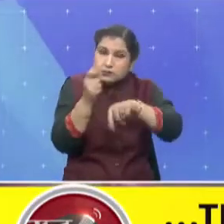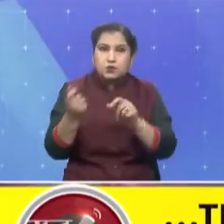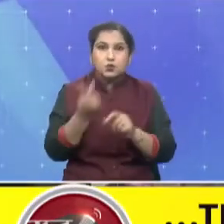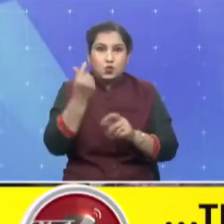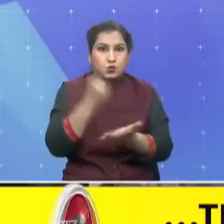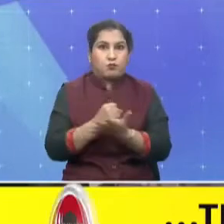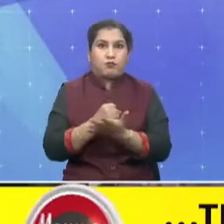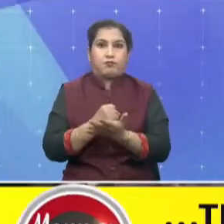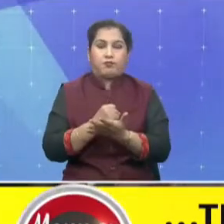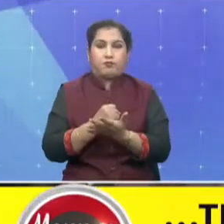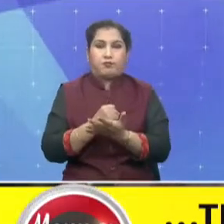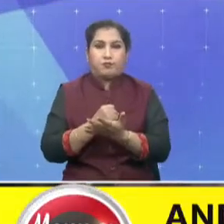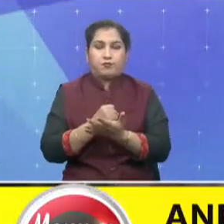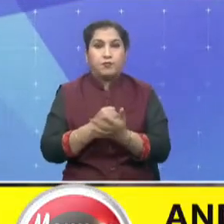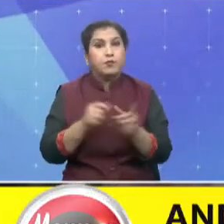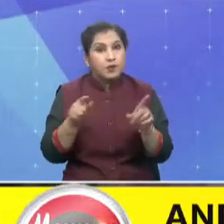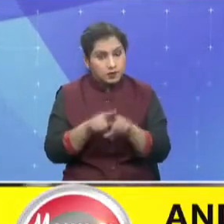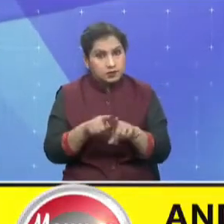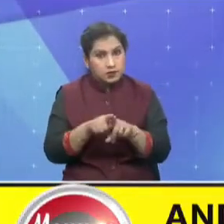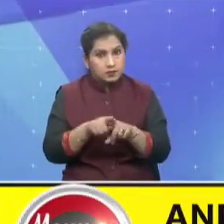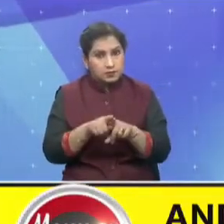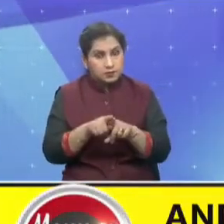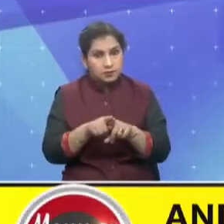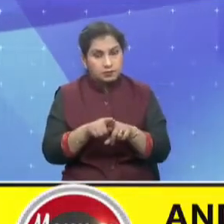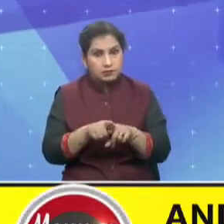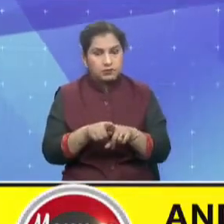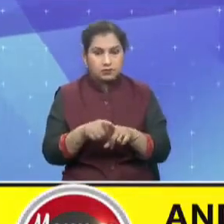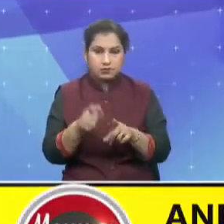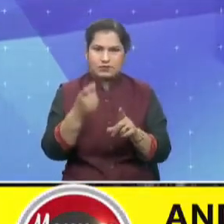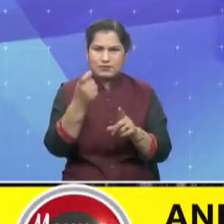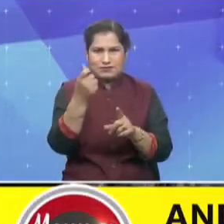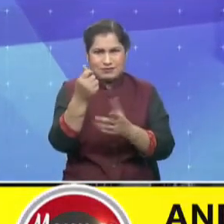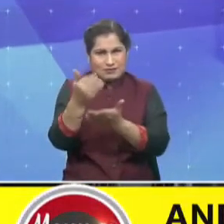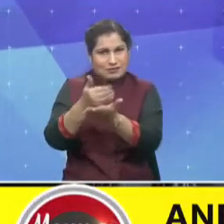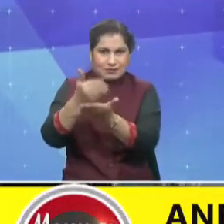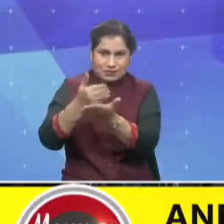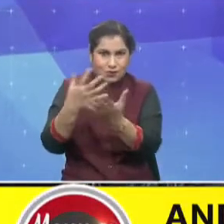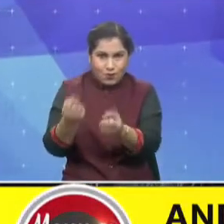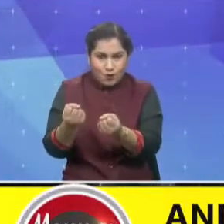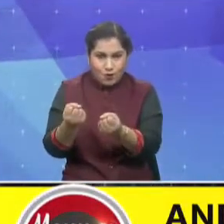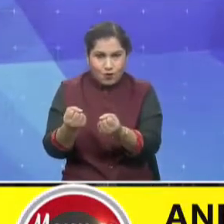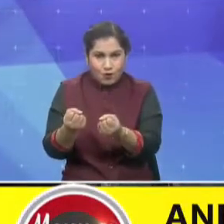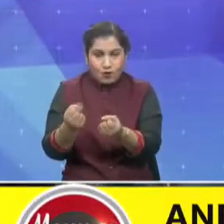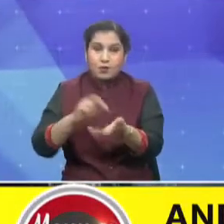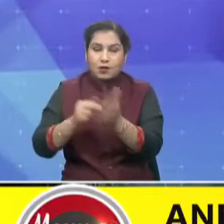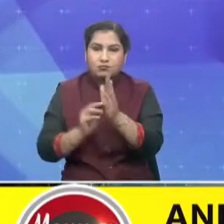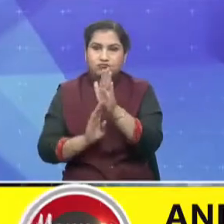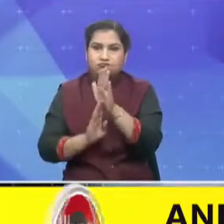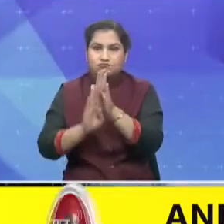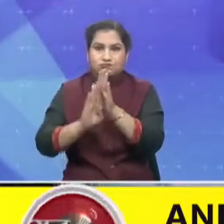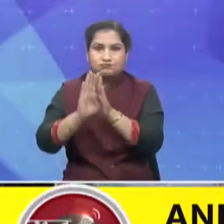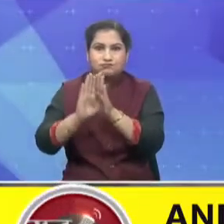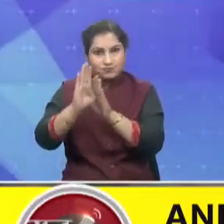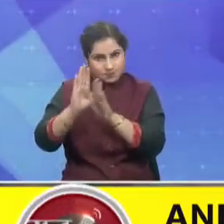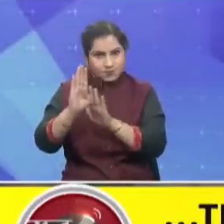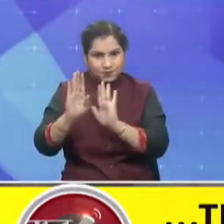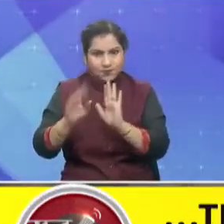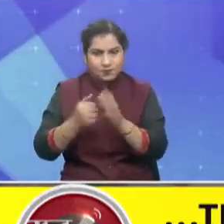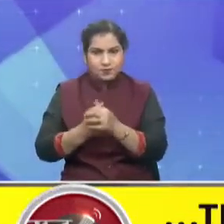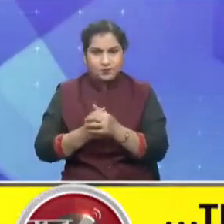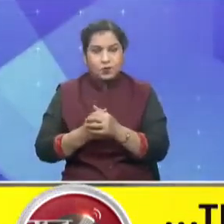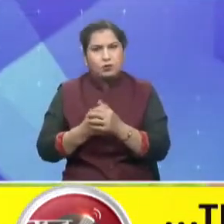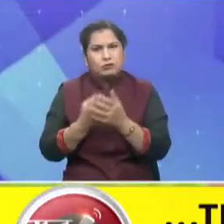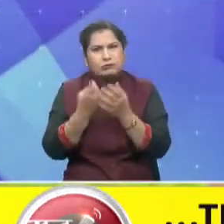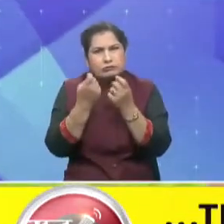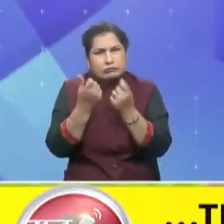करना चाहिए। और जब हमें धन अर्जन करना हो, यानी उन्नति प्रगति करनी हो, तो